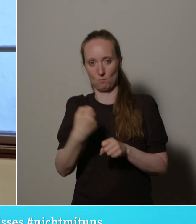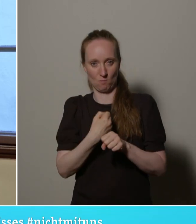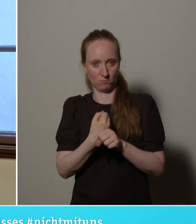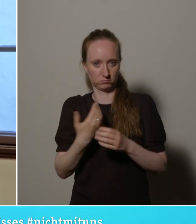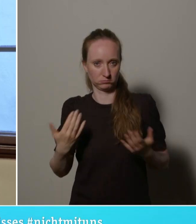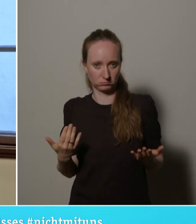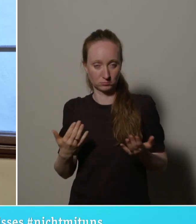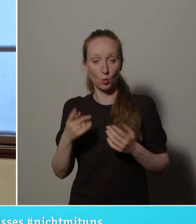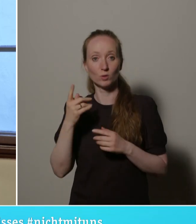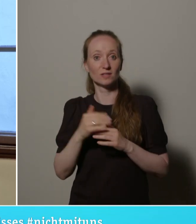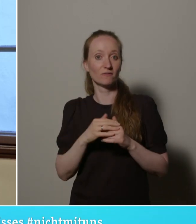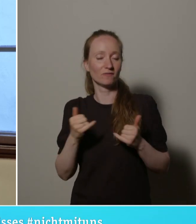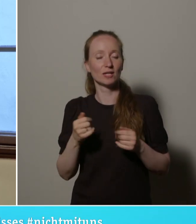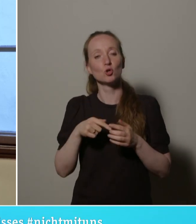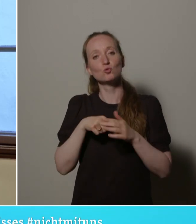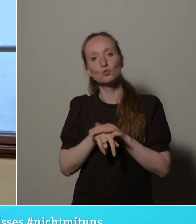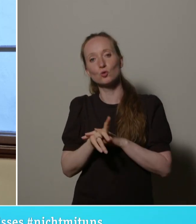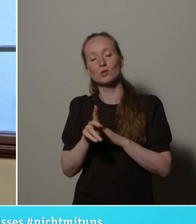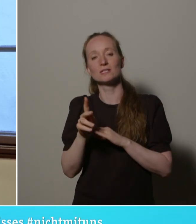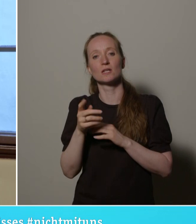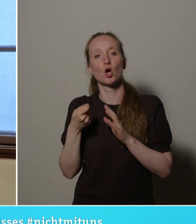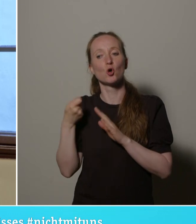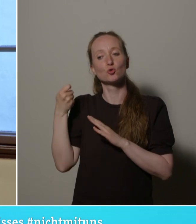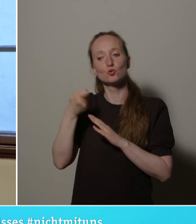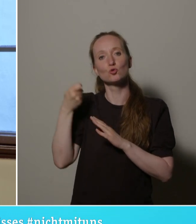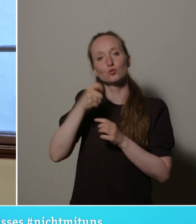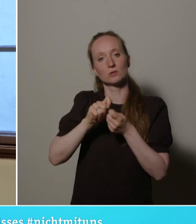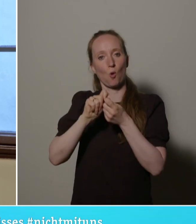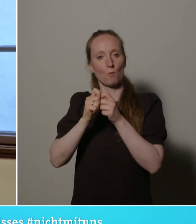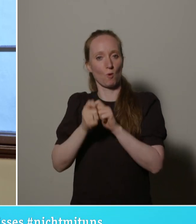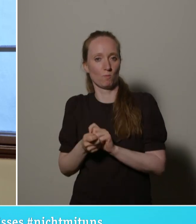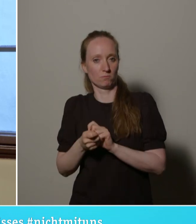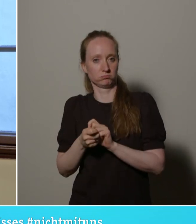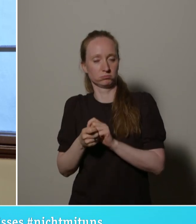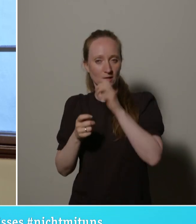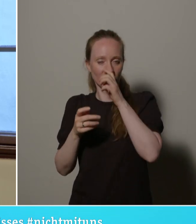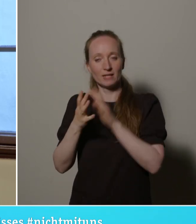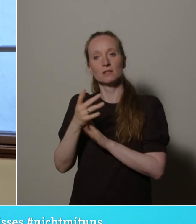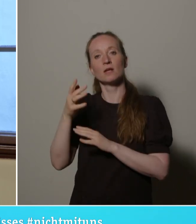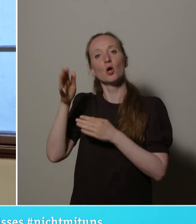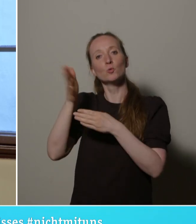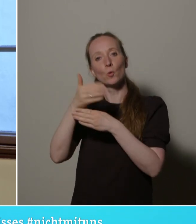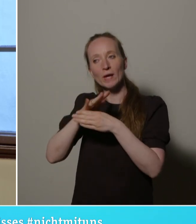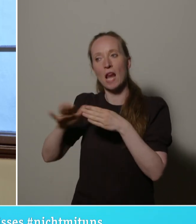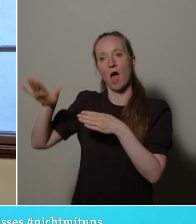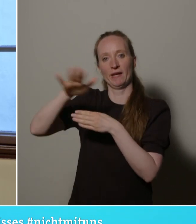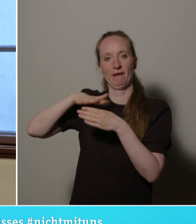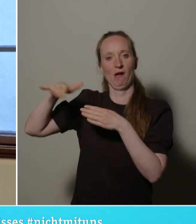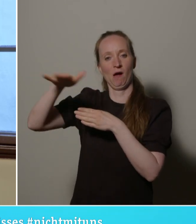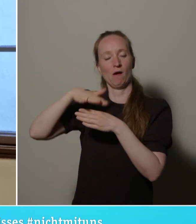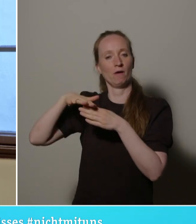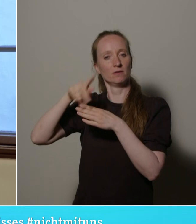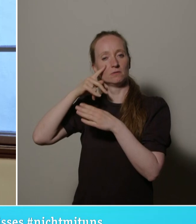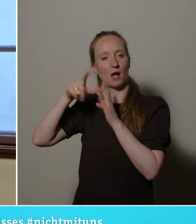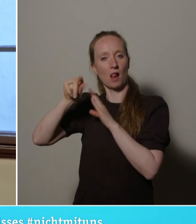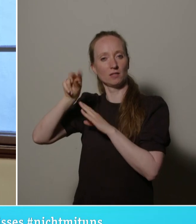Grundlage geänderter Zuschüsse durch das Land Thüringen, das uns diese Rabatte als VMT dann auch